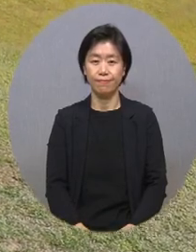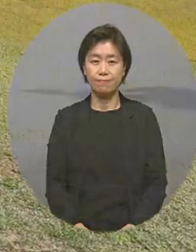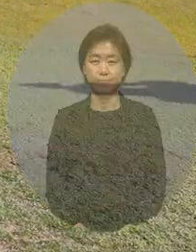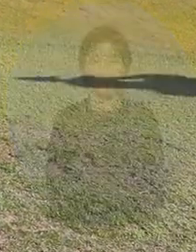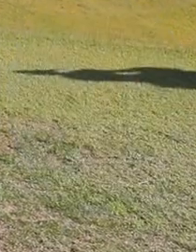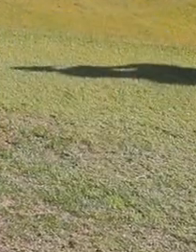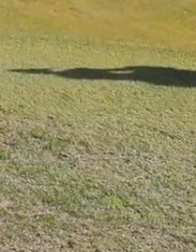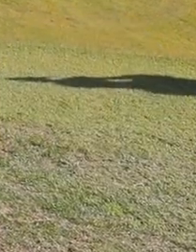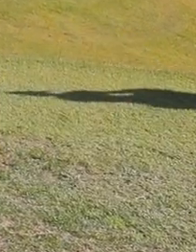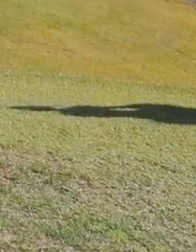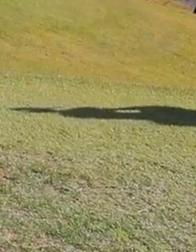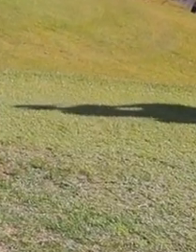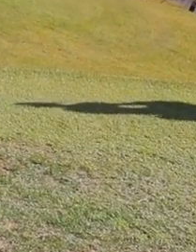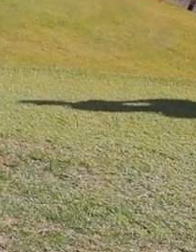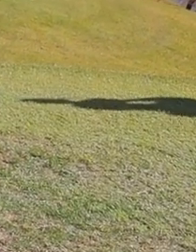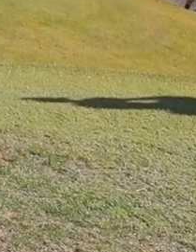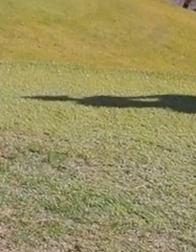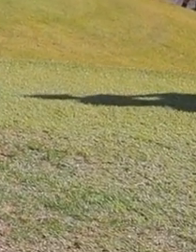보고세요.